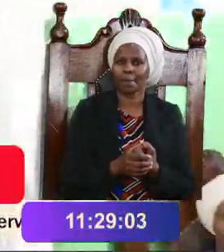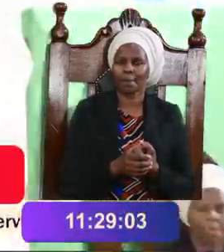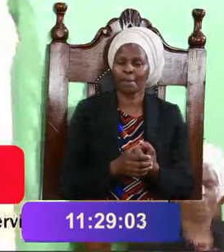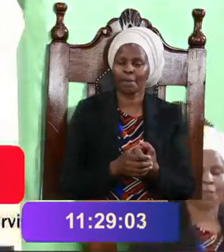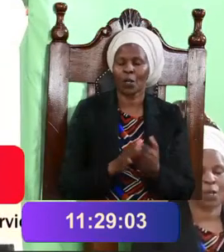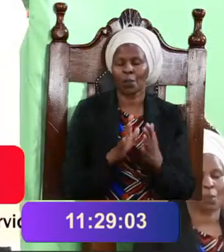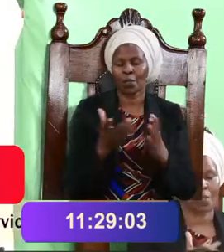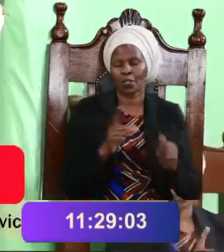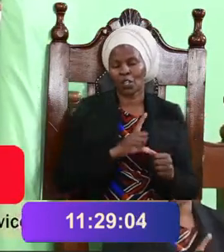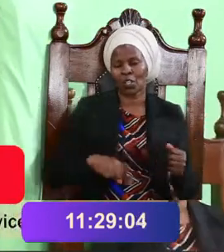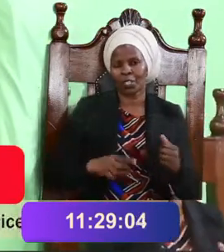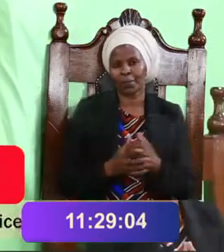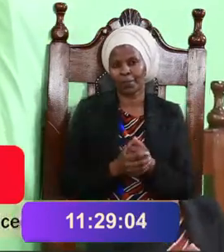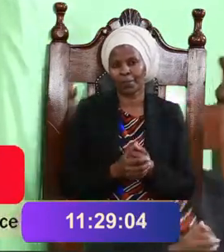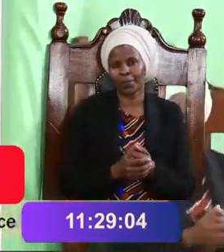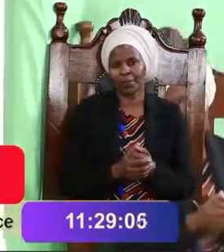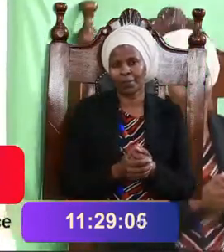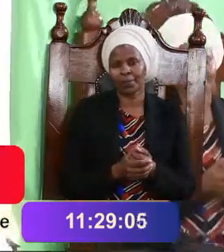Bwana asifiwe.